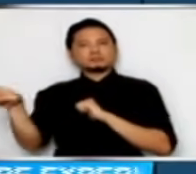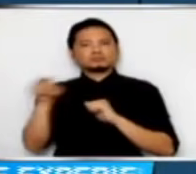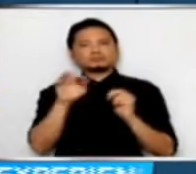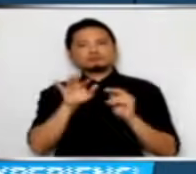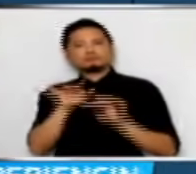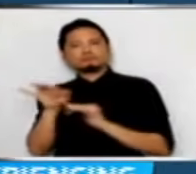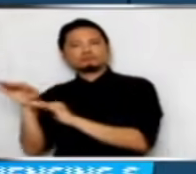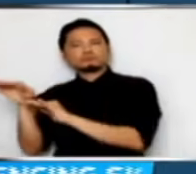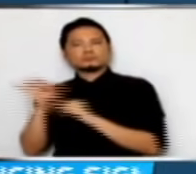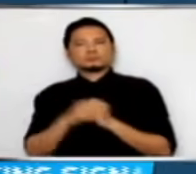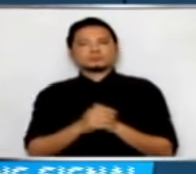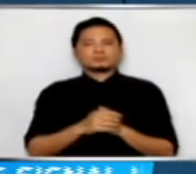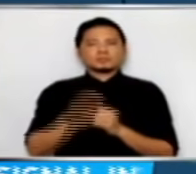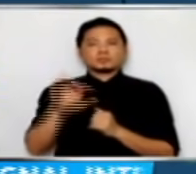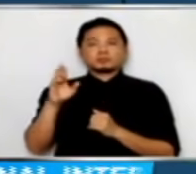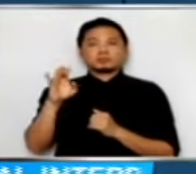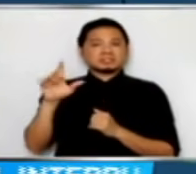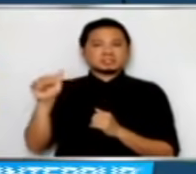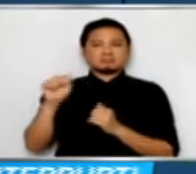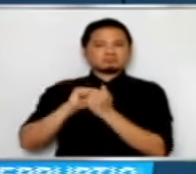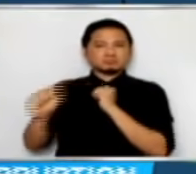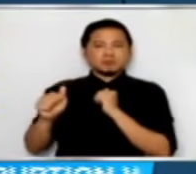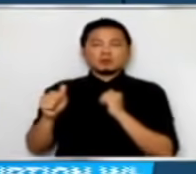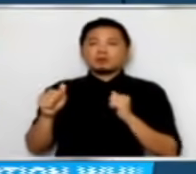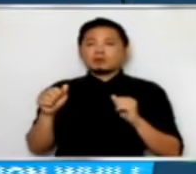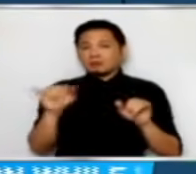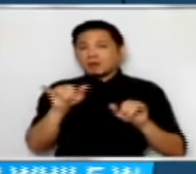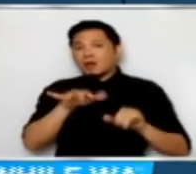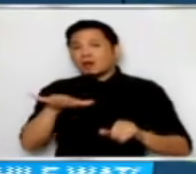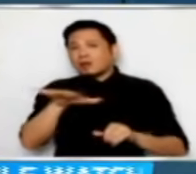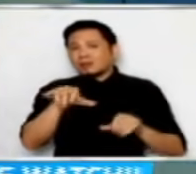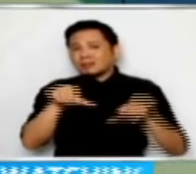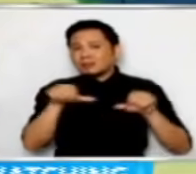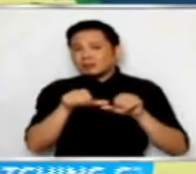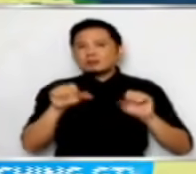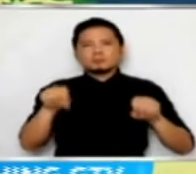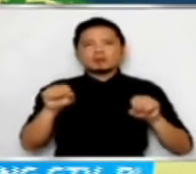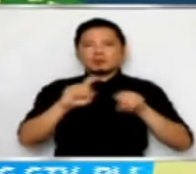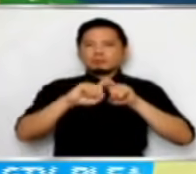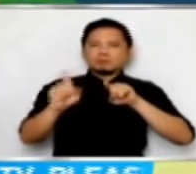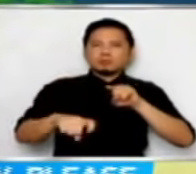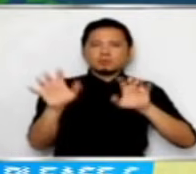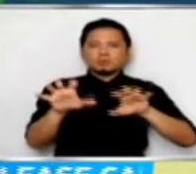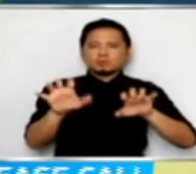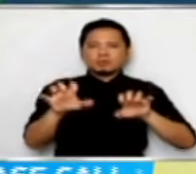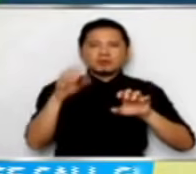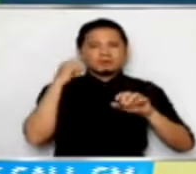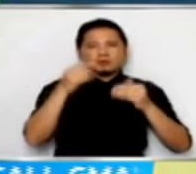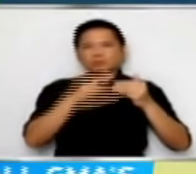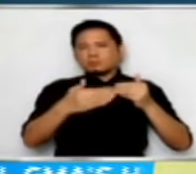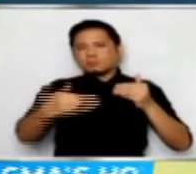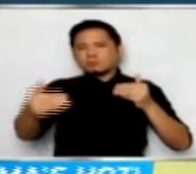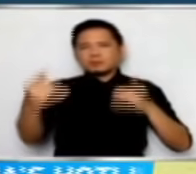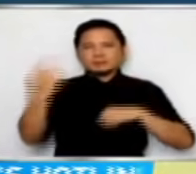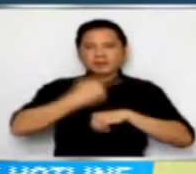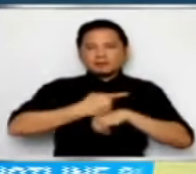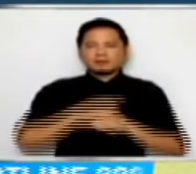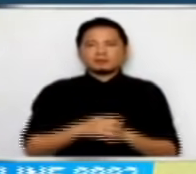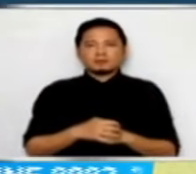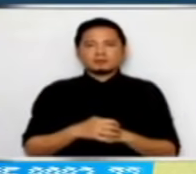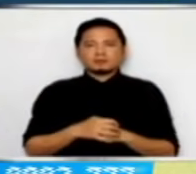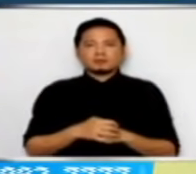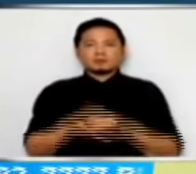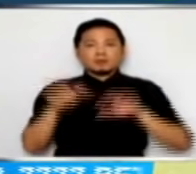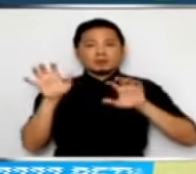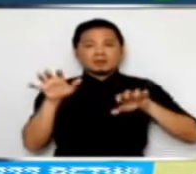bansa. Posible ang mga thunderstorm sa mga susunod na oras. Base po sa rainfall forecast ng Metro Weather, uulanin